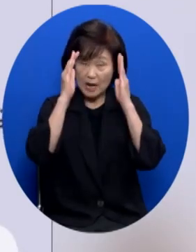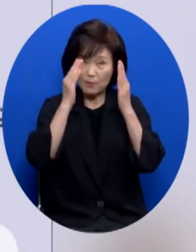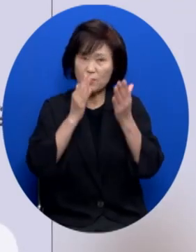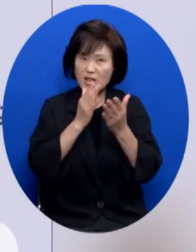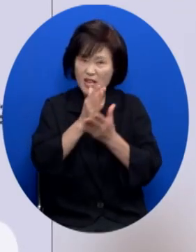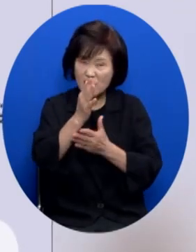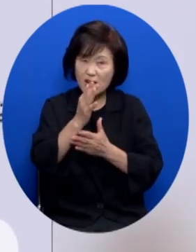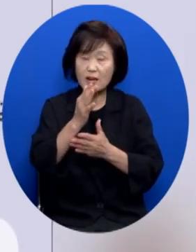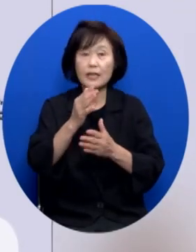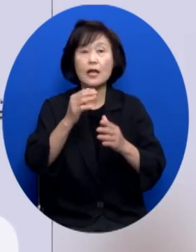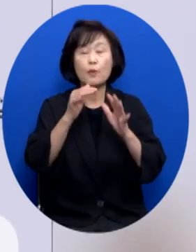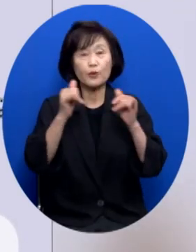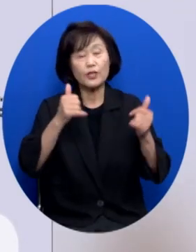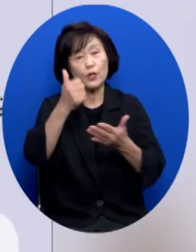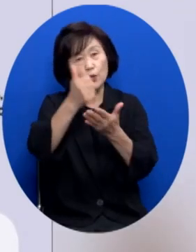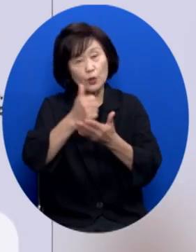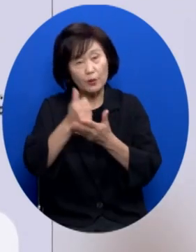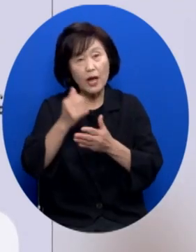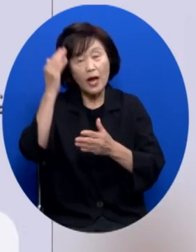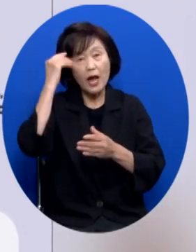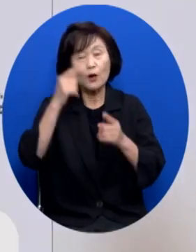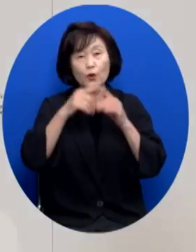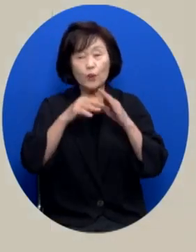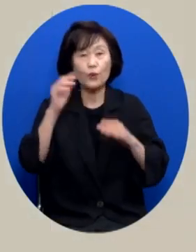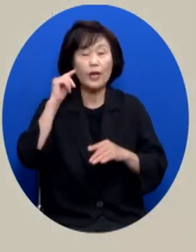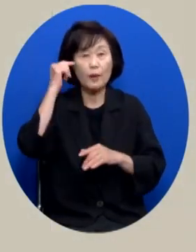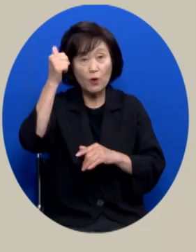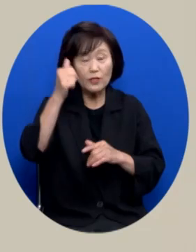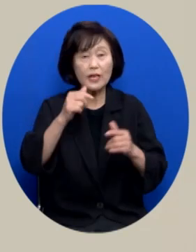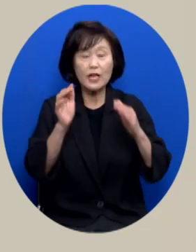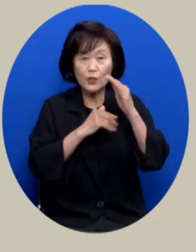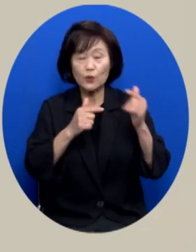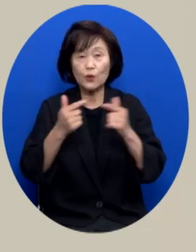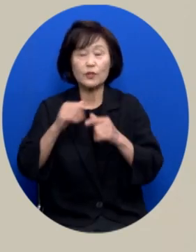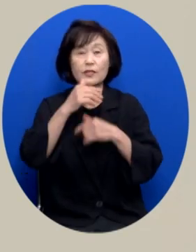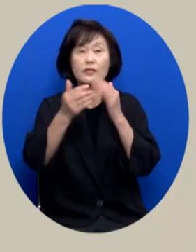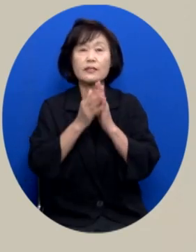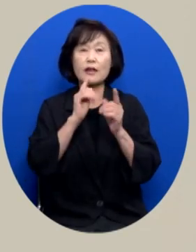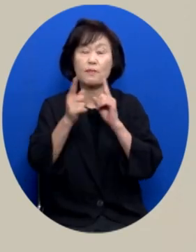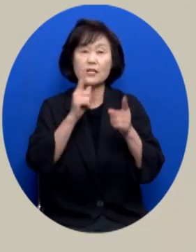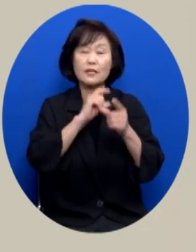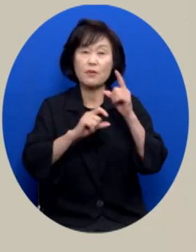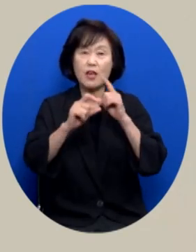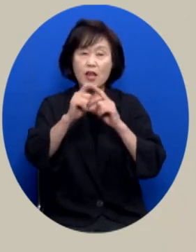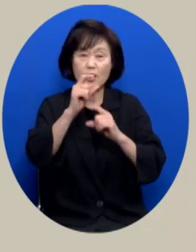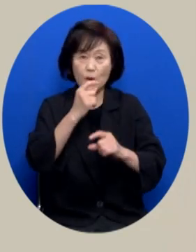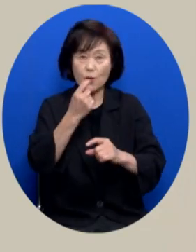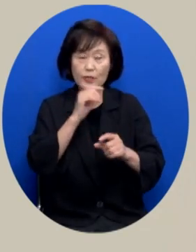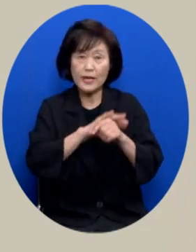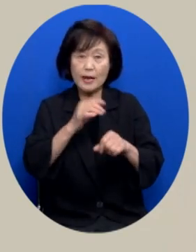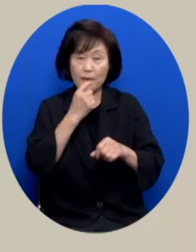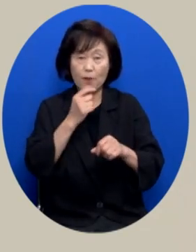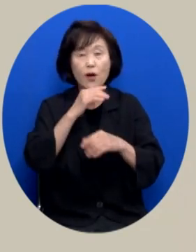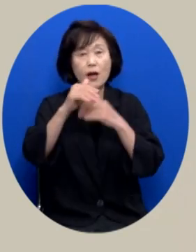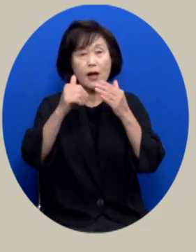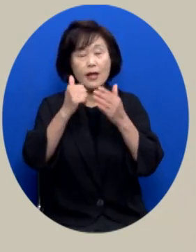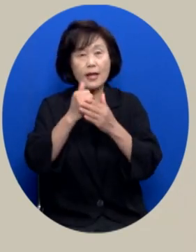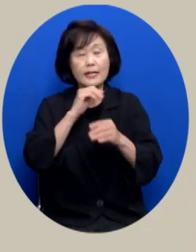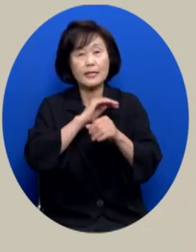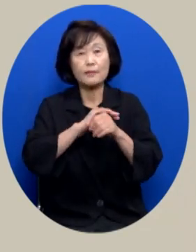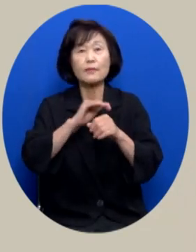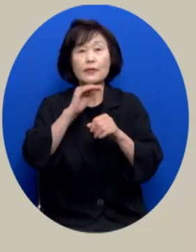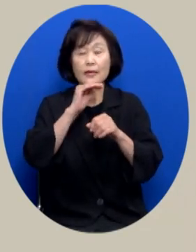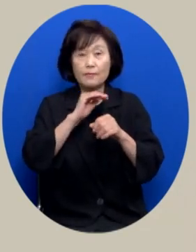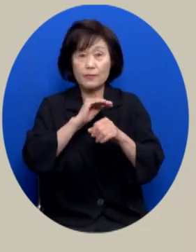국내외 학자를 초빙해 한국교회 목회자와 성도들이 성경 말씀에 더 천착해 살아계신 하나님을 삶으로 증거하는